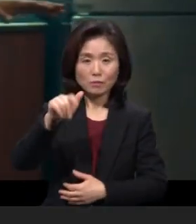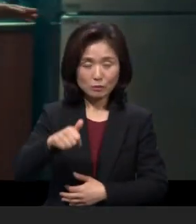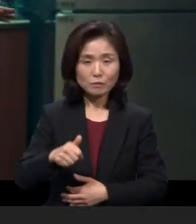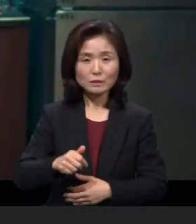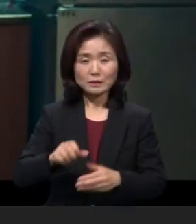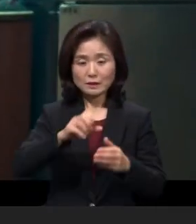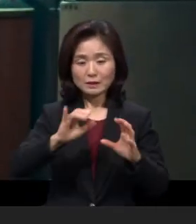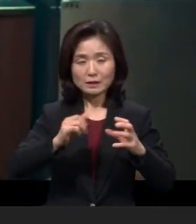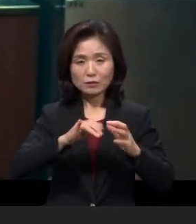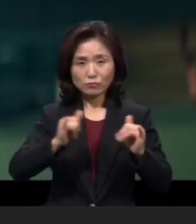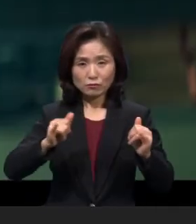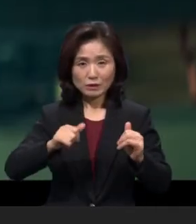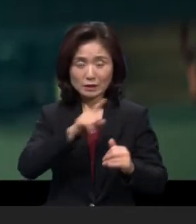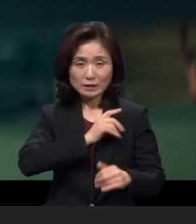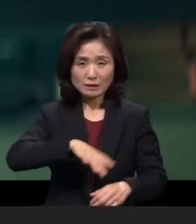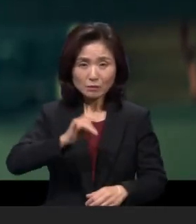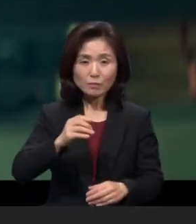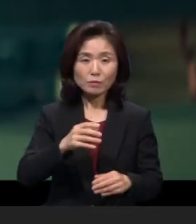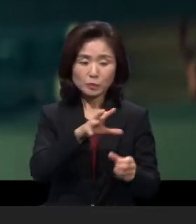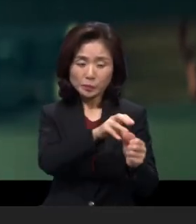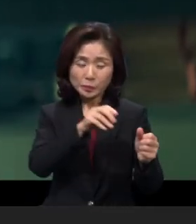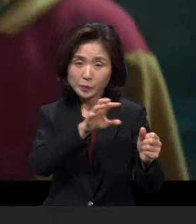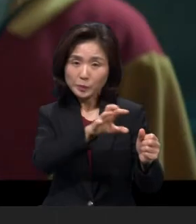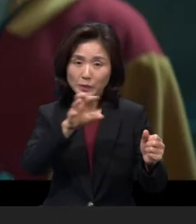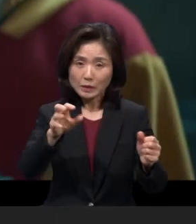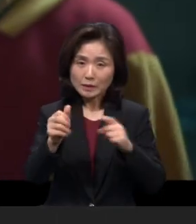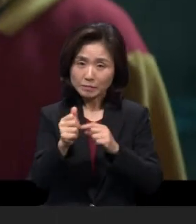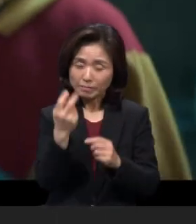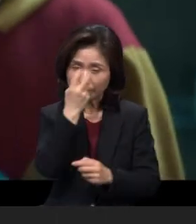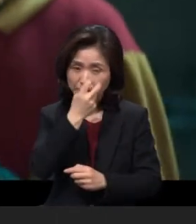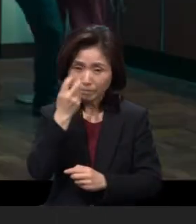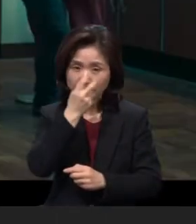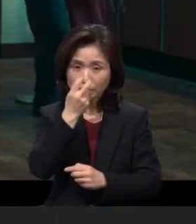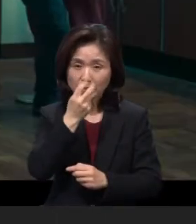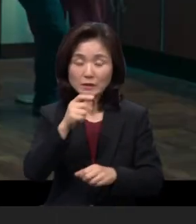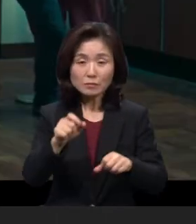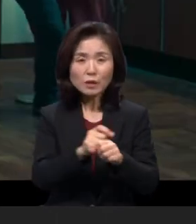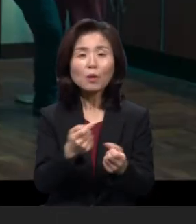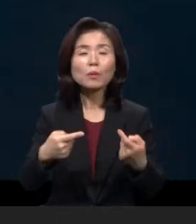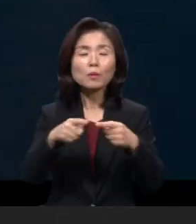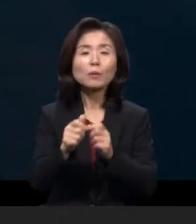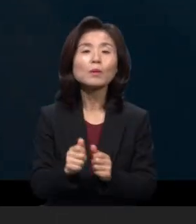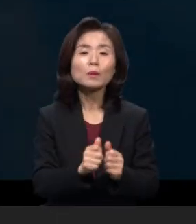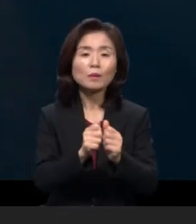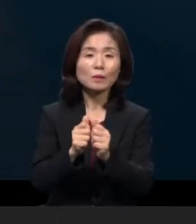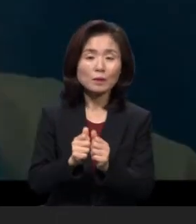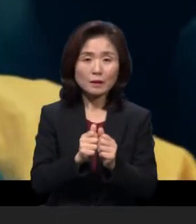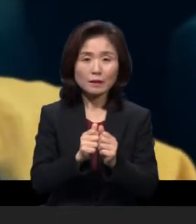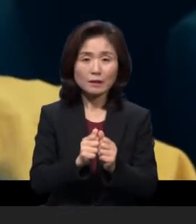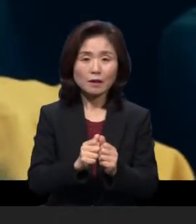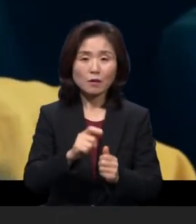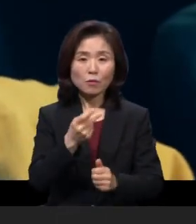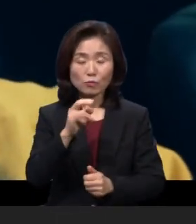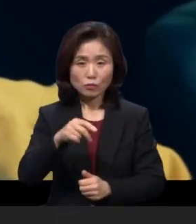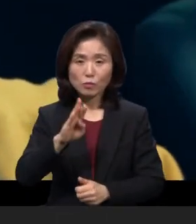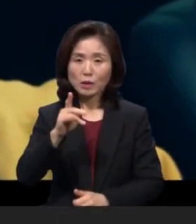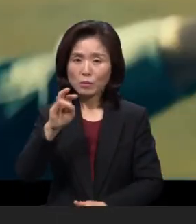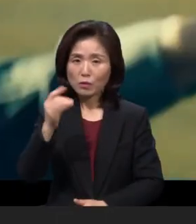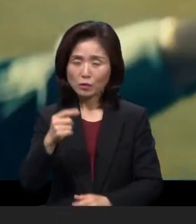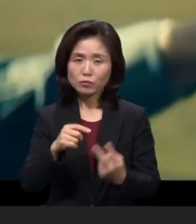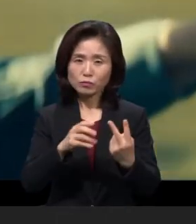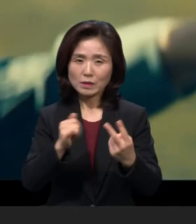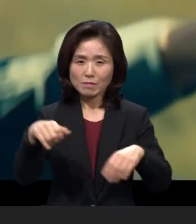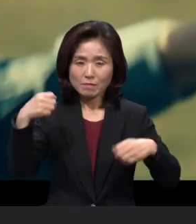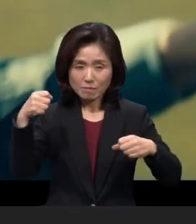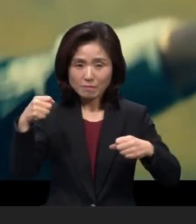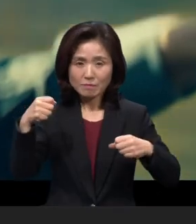인류 최초의 복제인간과 그를 지키는 전직 요원의 특별한 동행기인데요. 배우 공유와 박보검이 주연을 맡아